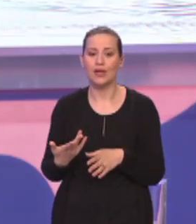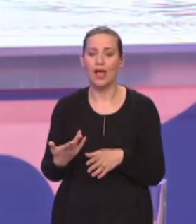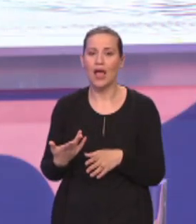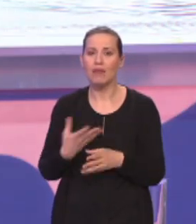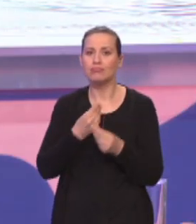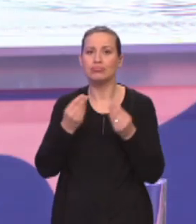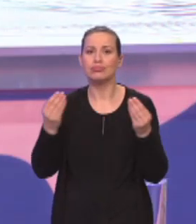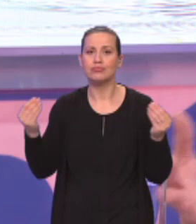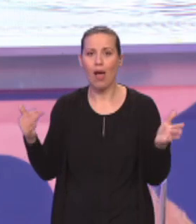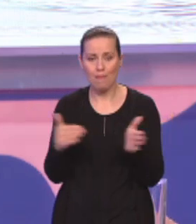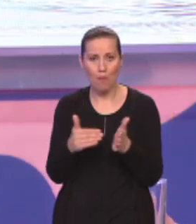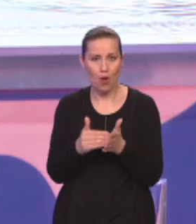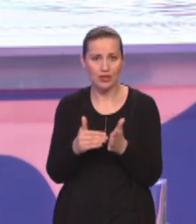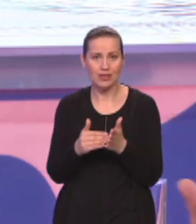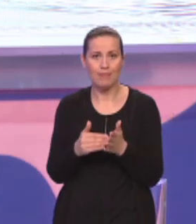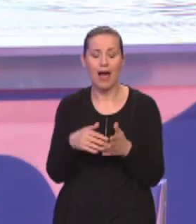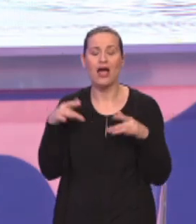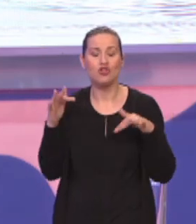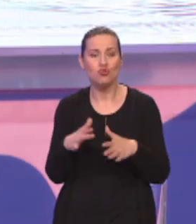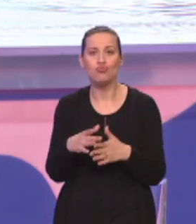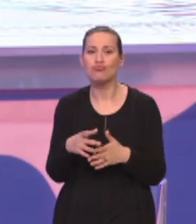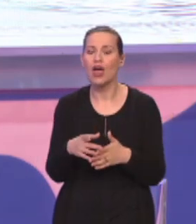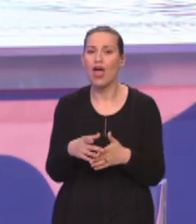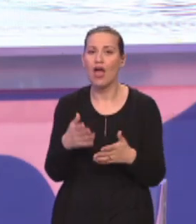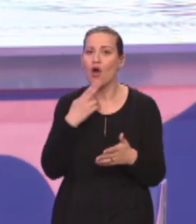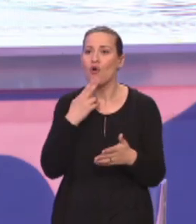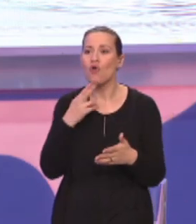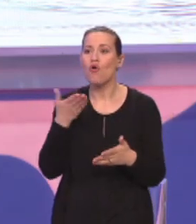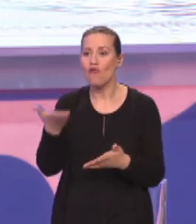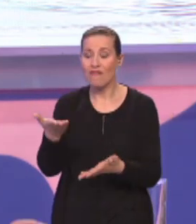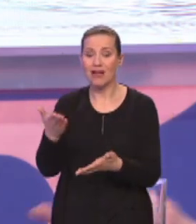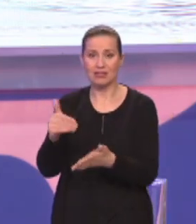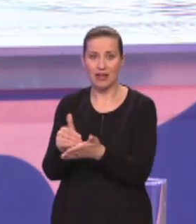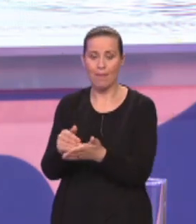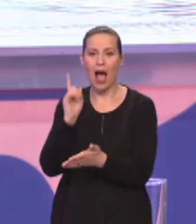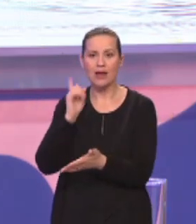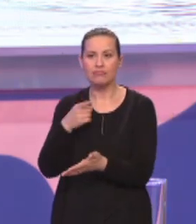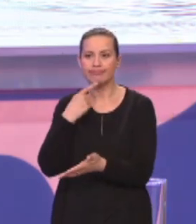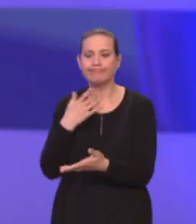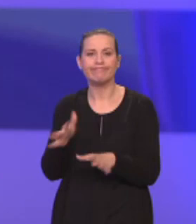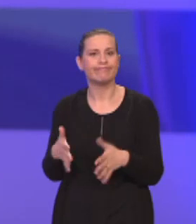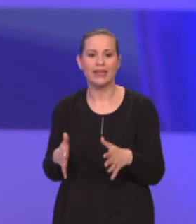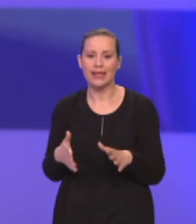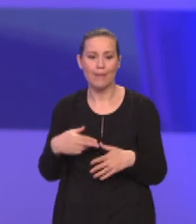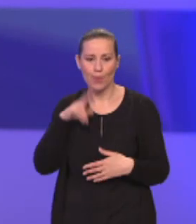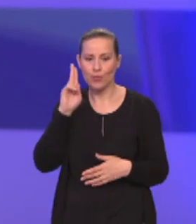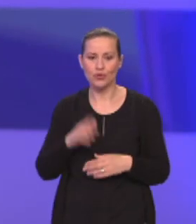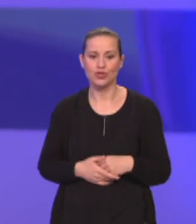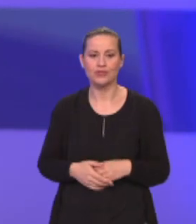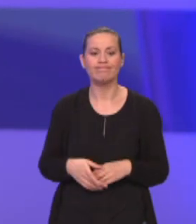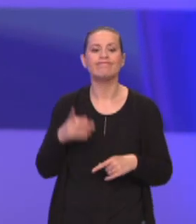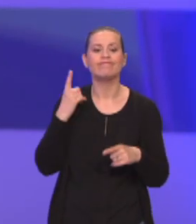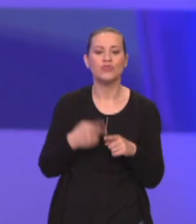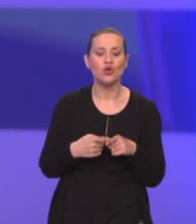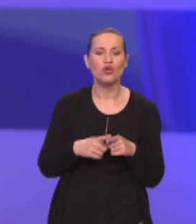za mnogobrojne potrebe, za mnogobrojne ljude koji vas trebaju, ali morate im reći nemamo resurse. Tako, evo,